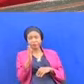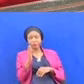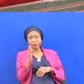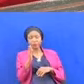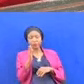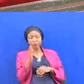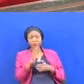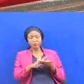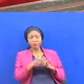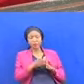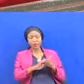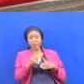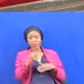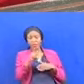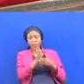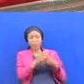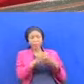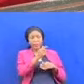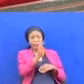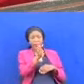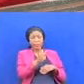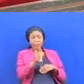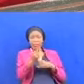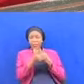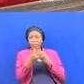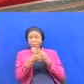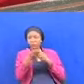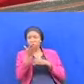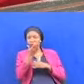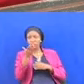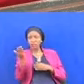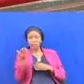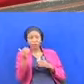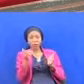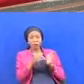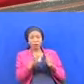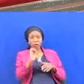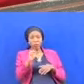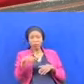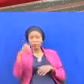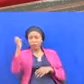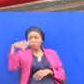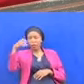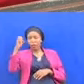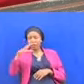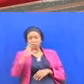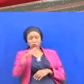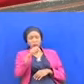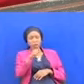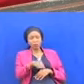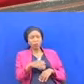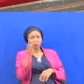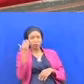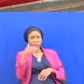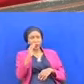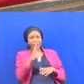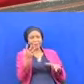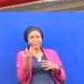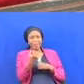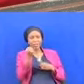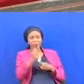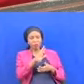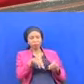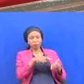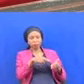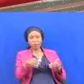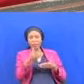BASA, baina Tanzania na nchi nyingine. Hadi kufikia mwezi Machi mwaka huu, serikali ilifanikiwa kusaini hati za